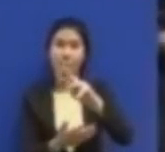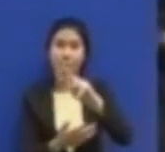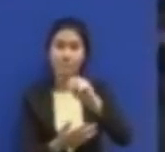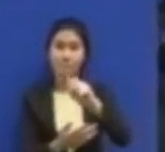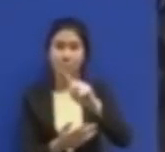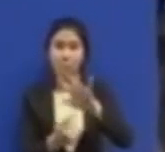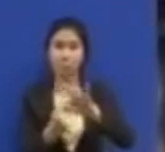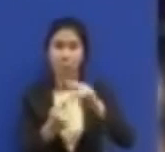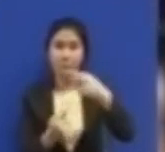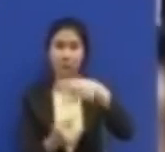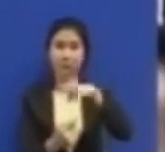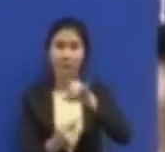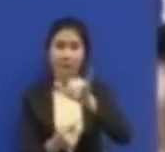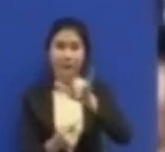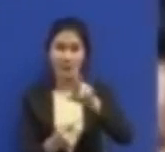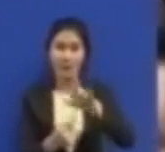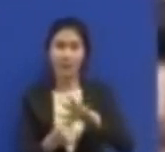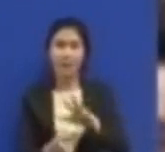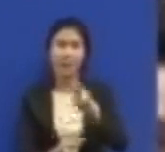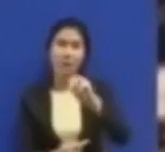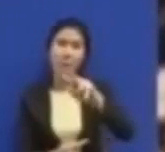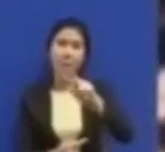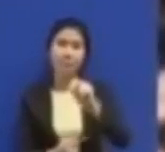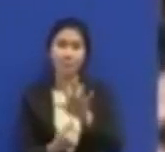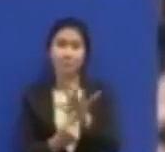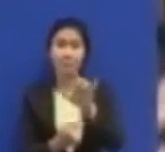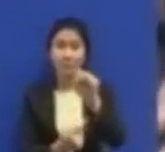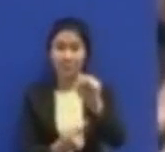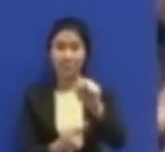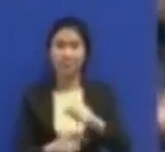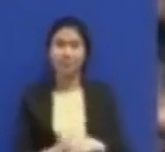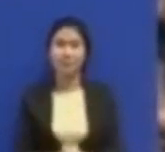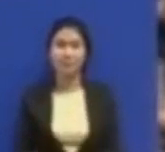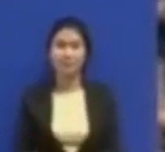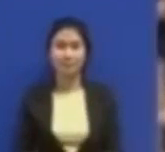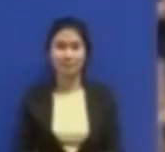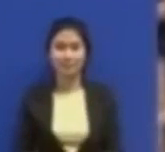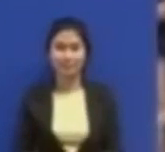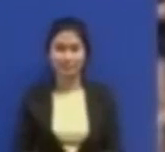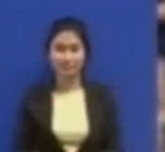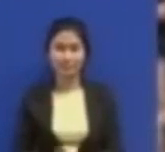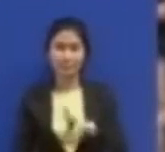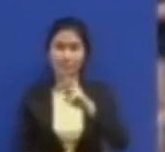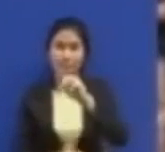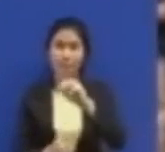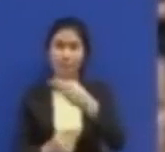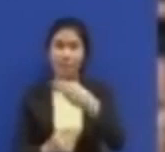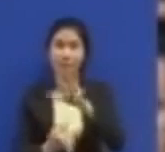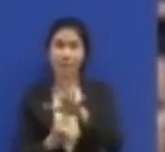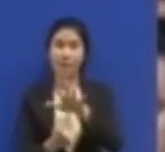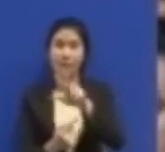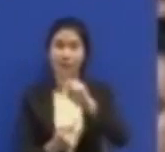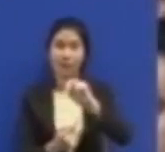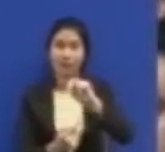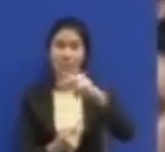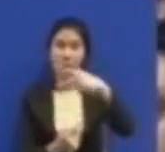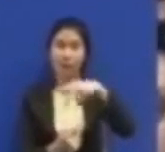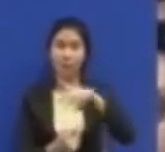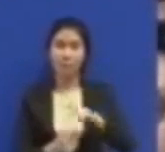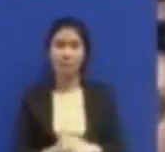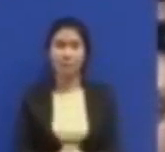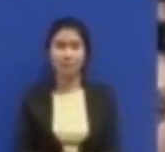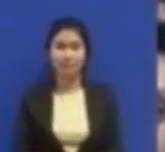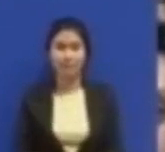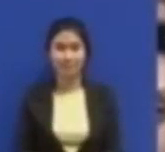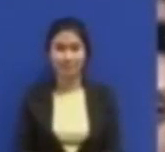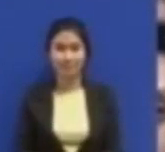ากาศเอกมนัสรูปกระจร139นายมหันนบเดชวิทักษ์